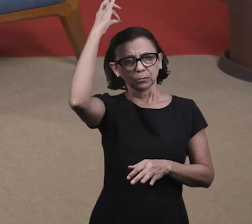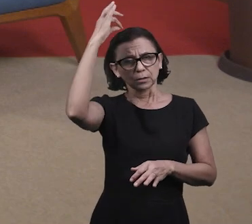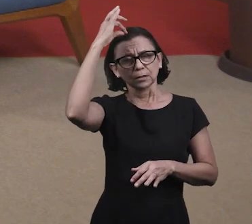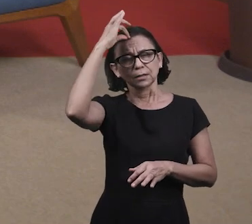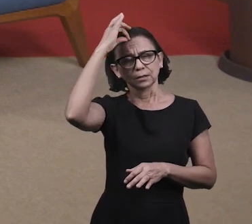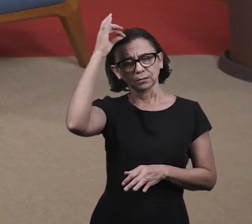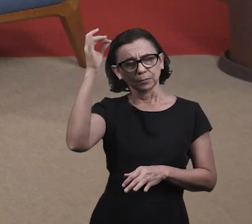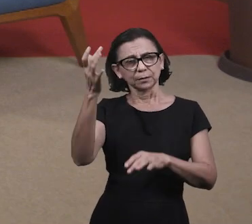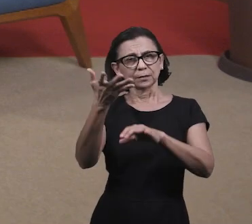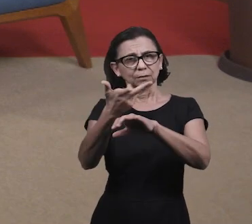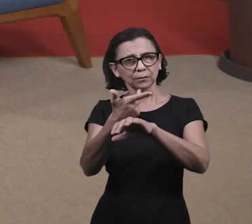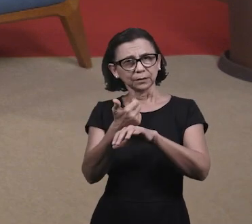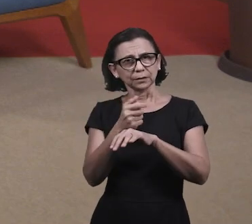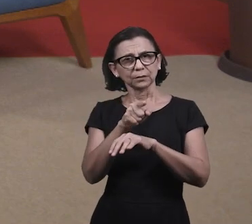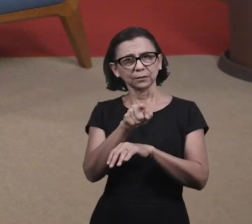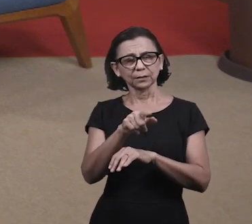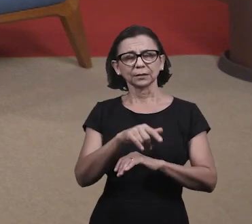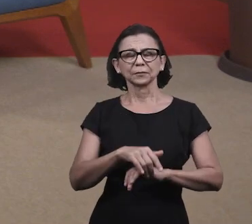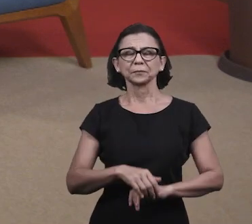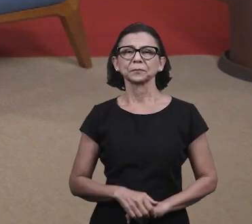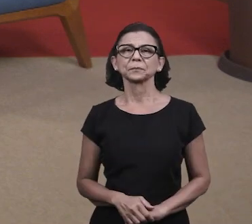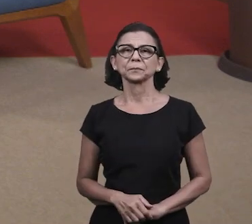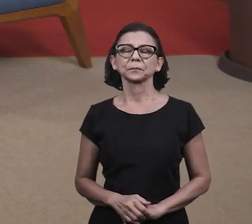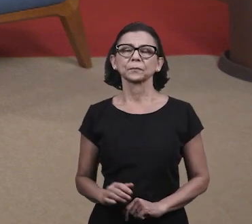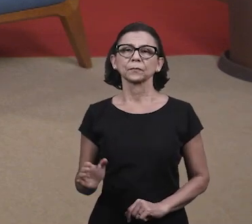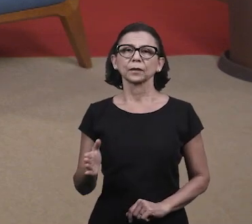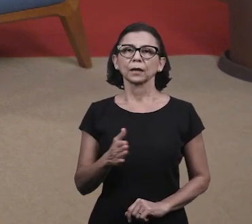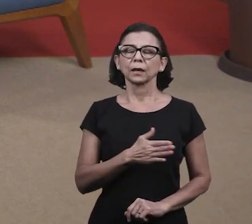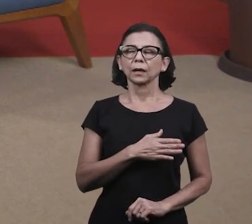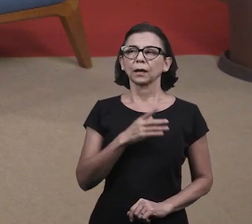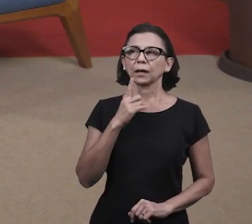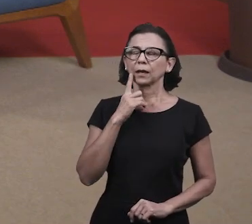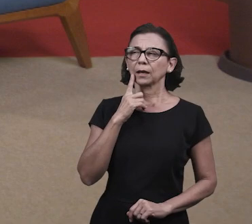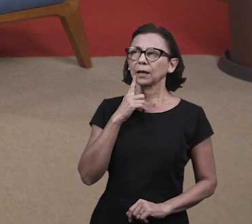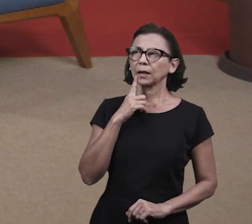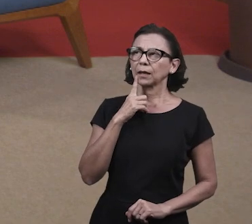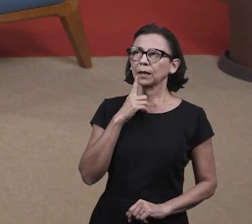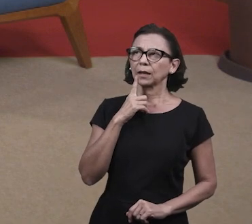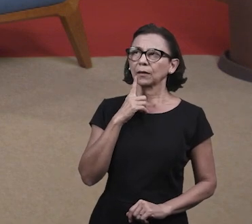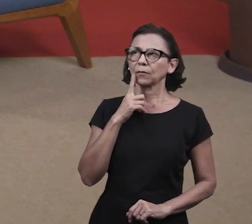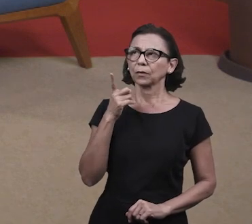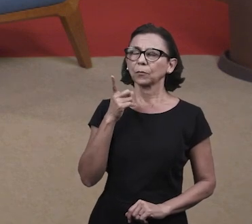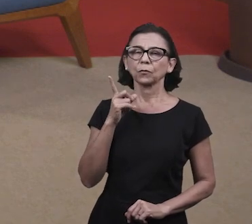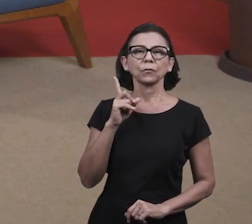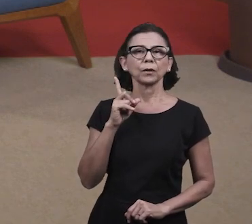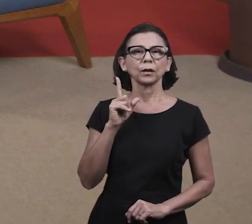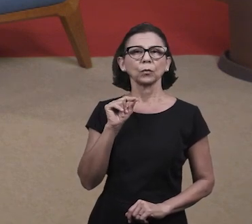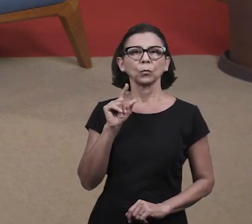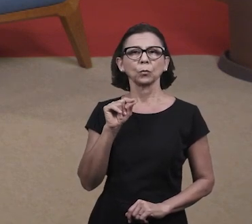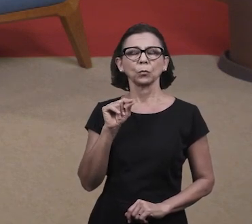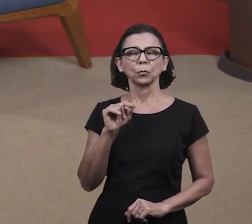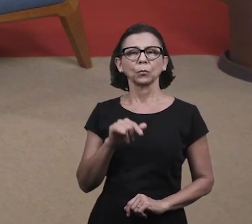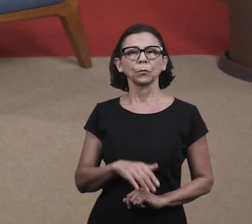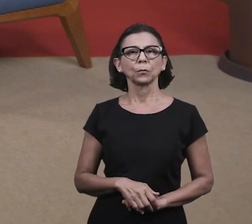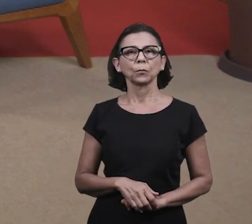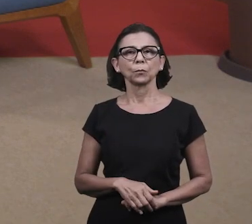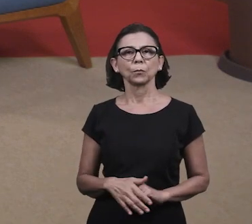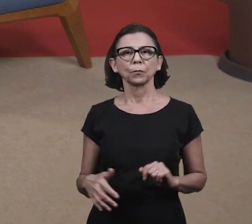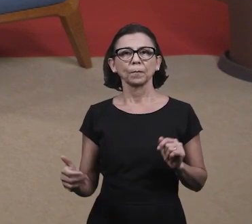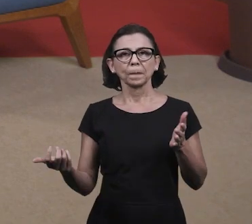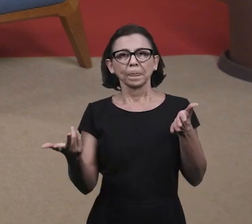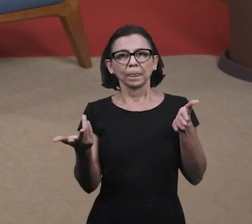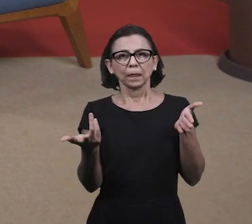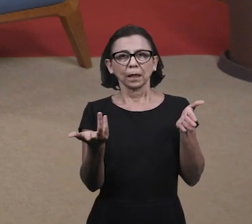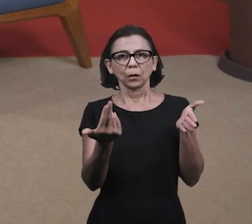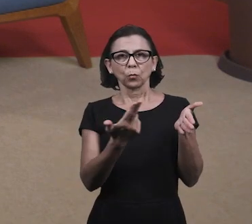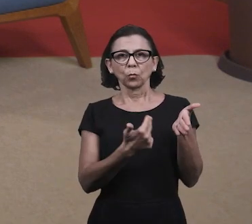donne l'opportunité de participer de cette fête. Je vais maintenant demander que l'équipe technique puisse mettre ici